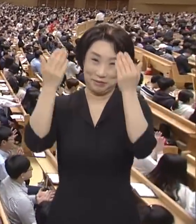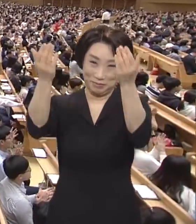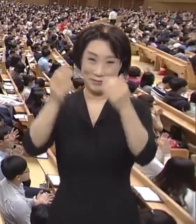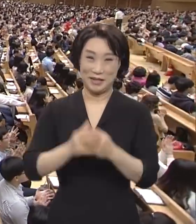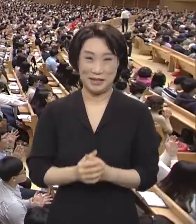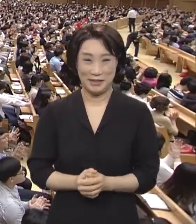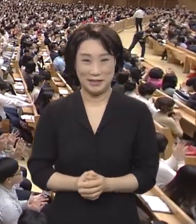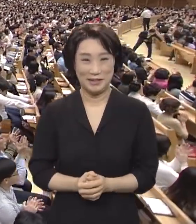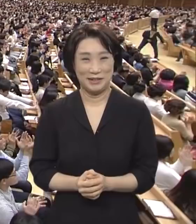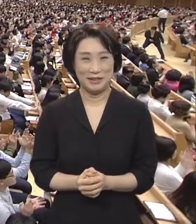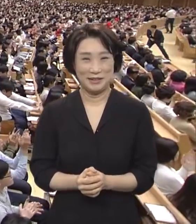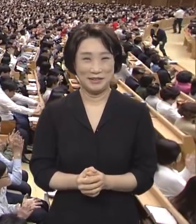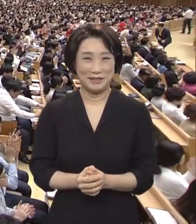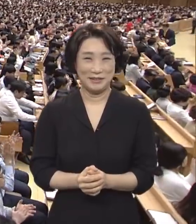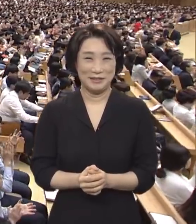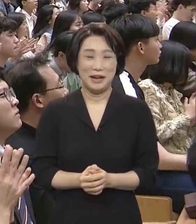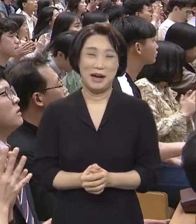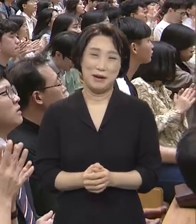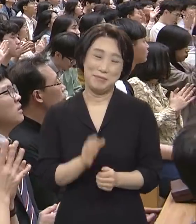고맙습니다